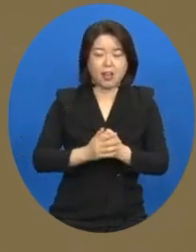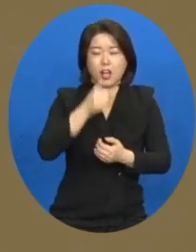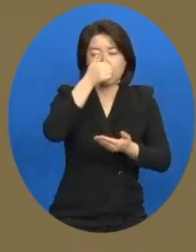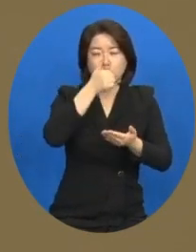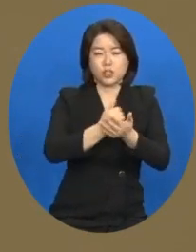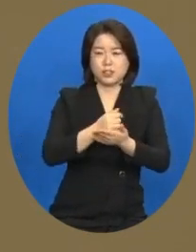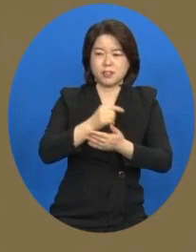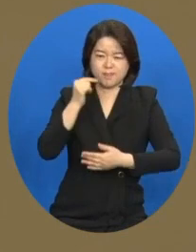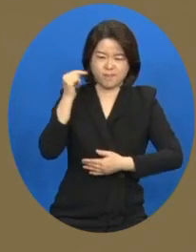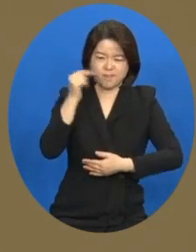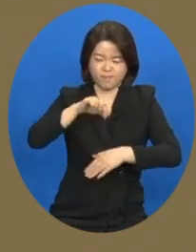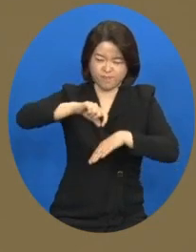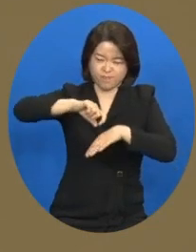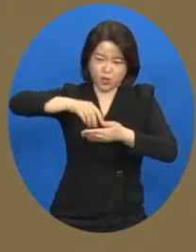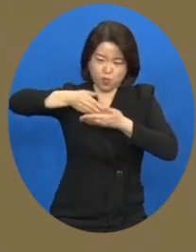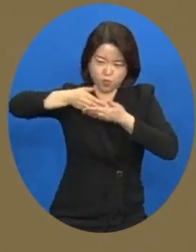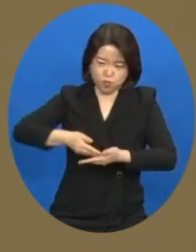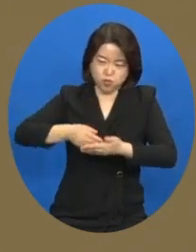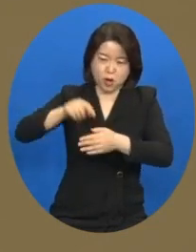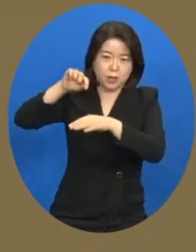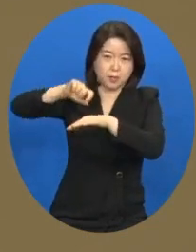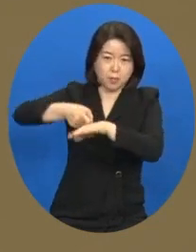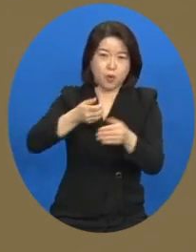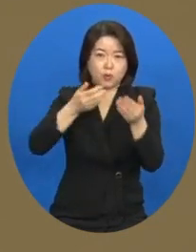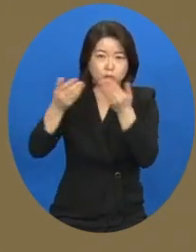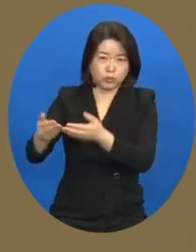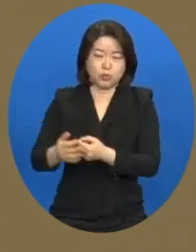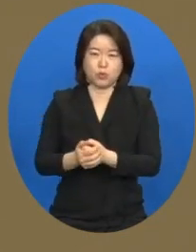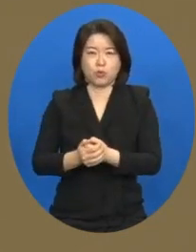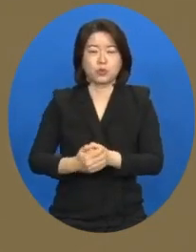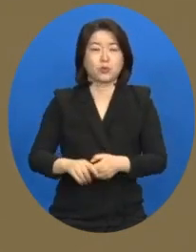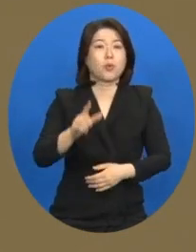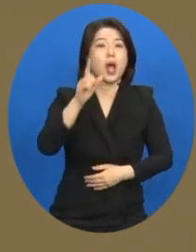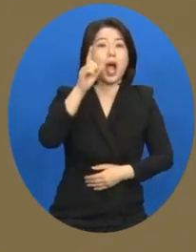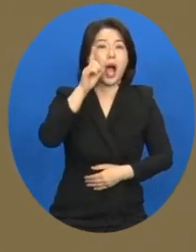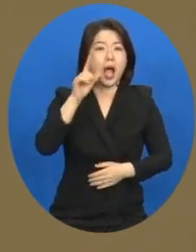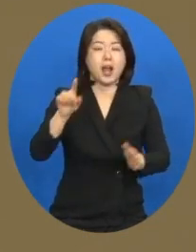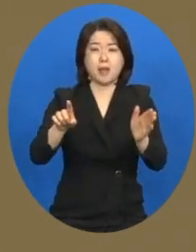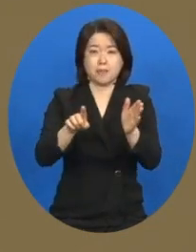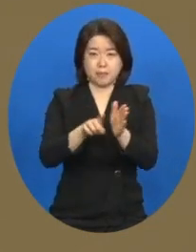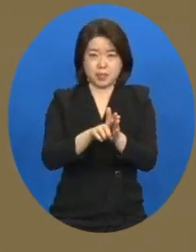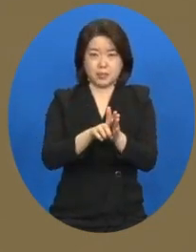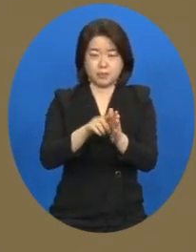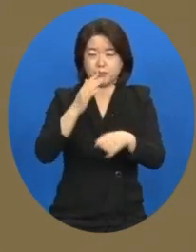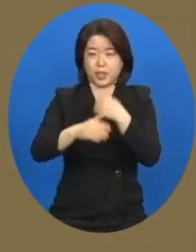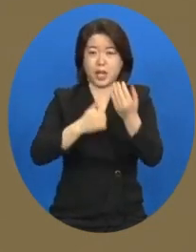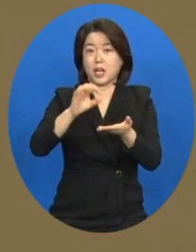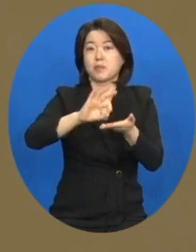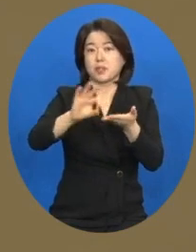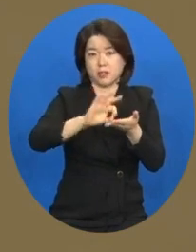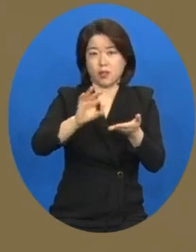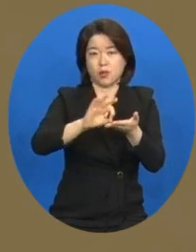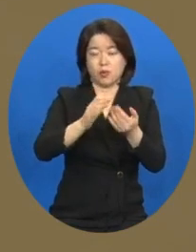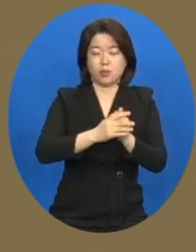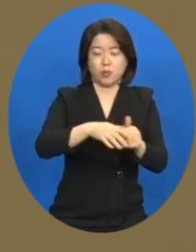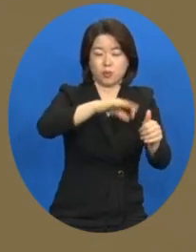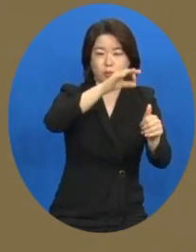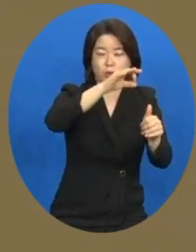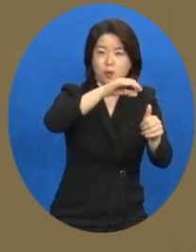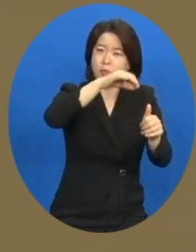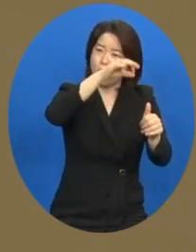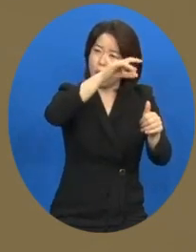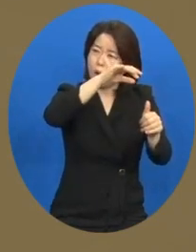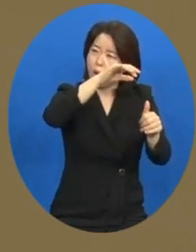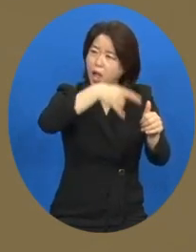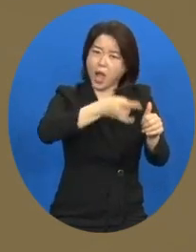그리고 갈렙의 믿음 하나님이 쓰셔서 헤브론 산지를 주시고,